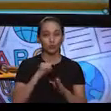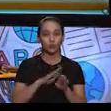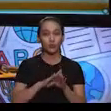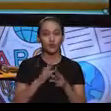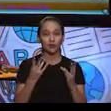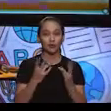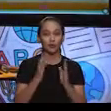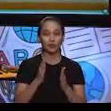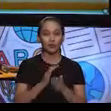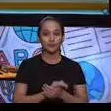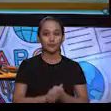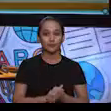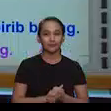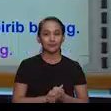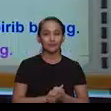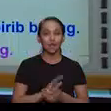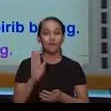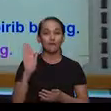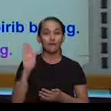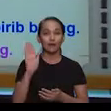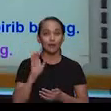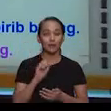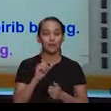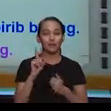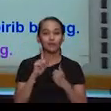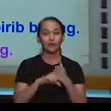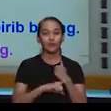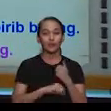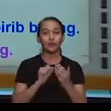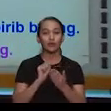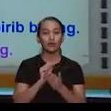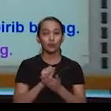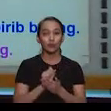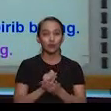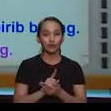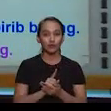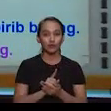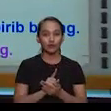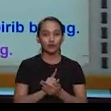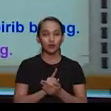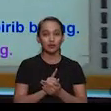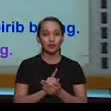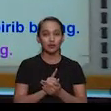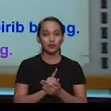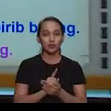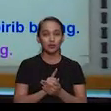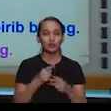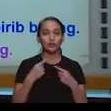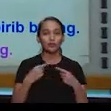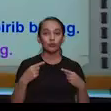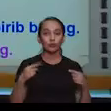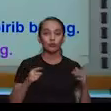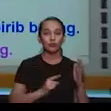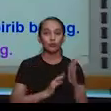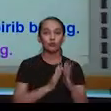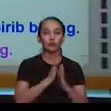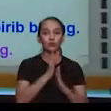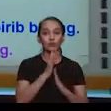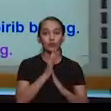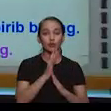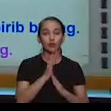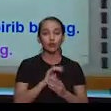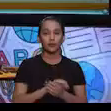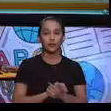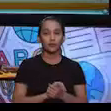bajarishingiz lozim. Va oxirgi topshirig'imiz shundan iboratki, turli